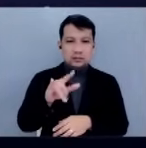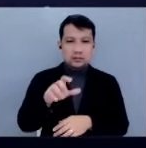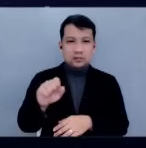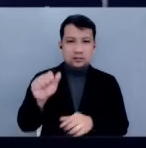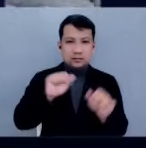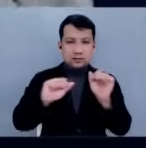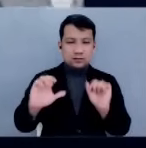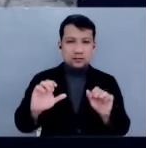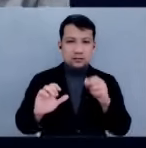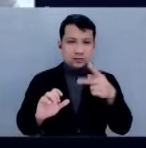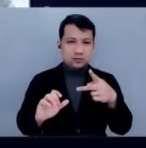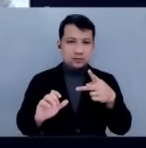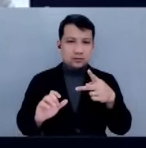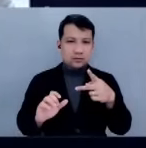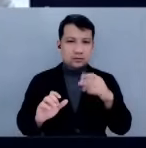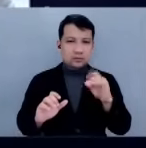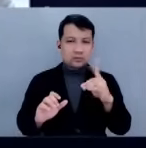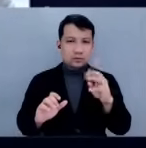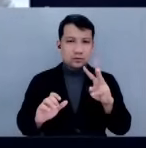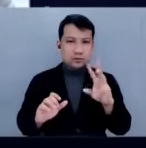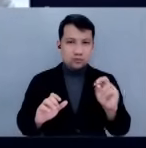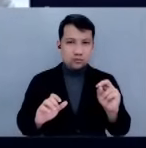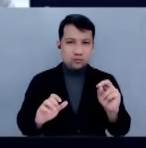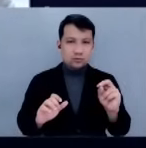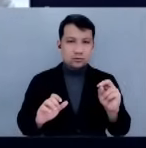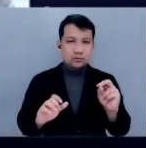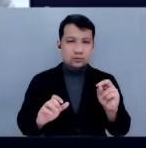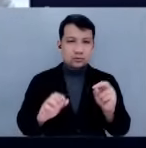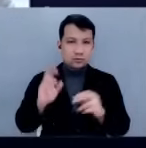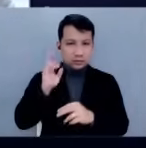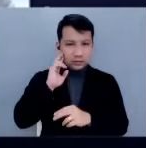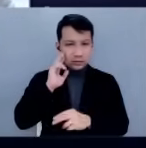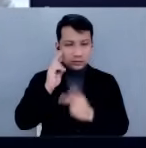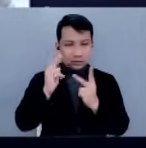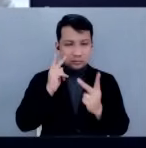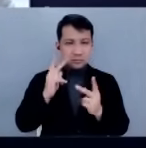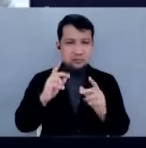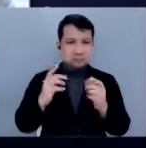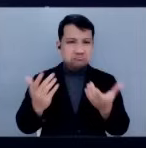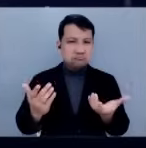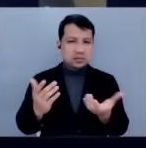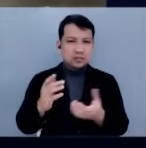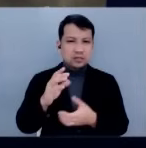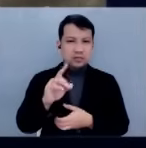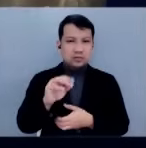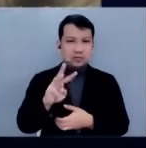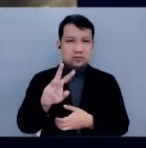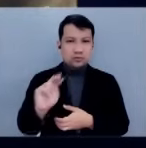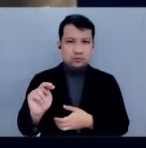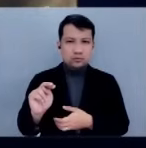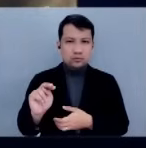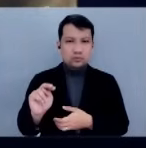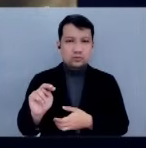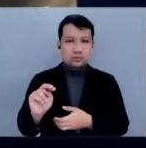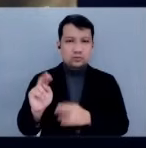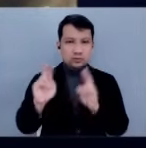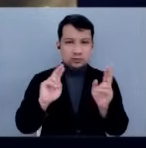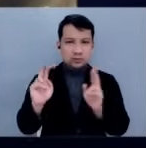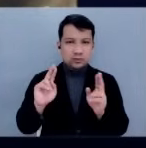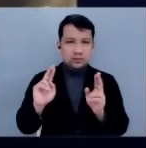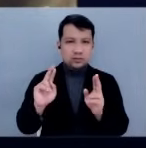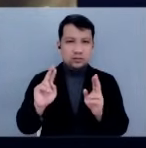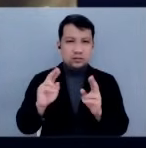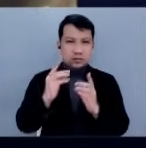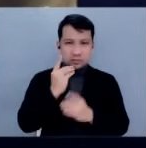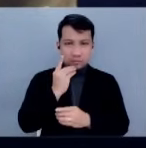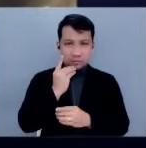Kang Dong-won. Sa kanyang radio guesting, sinabi ni Dong-won na gusto niyang maghanda ng fancy dinner para